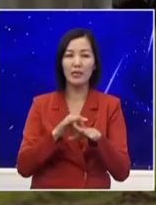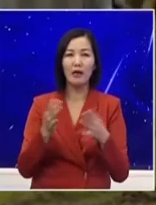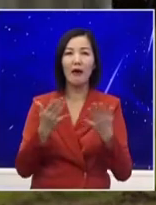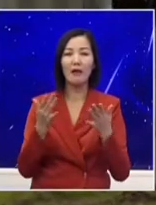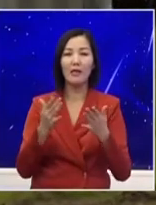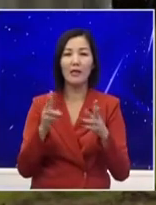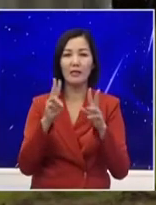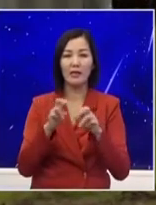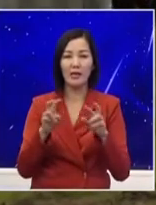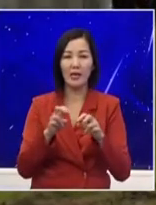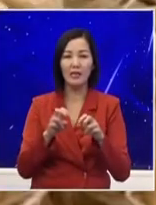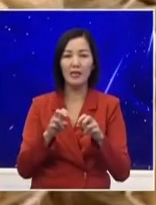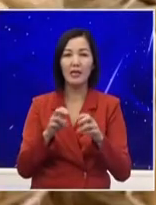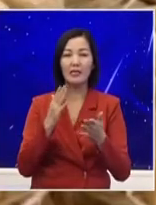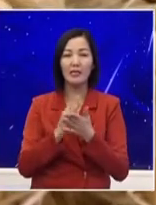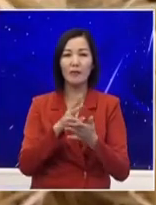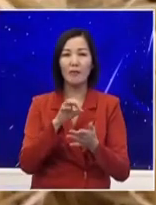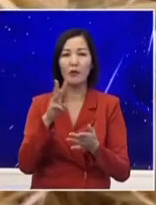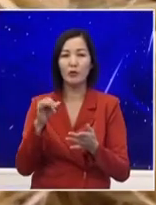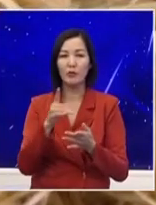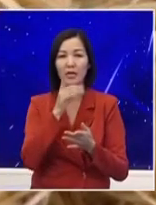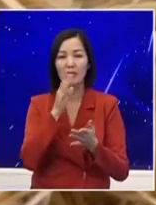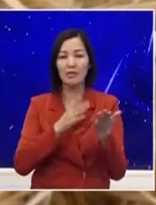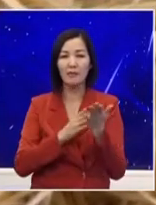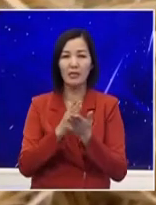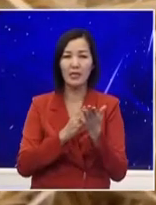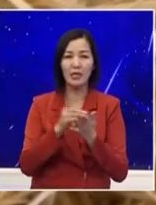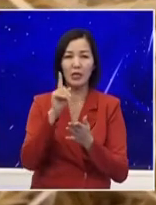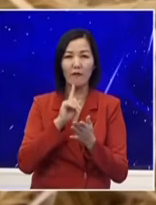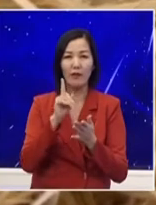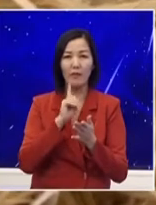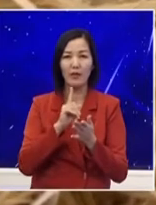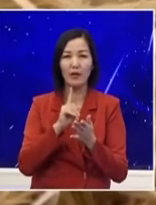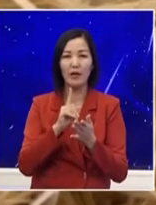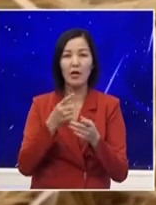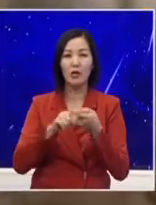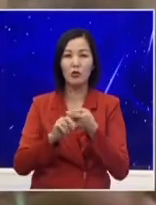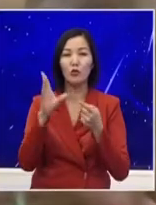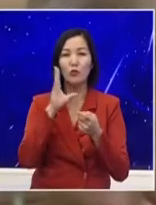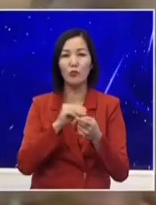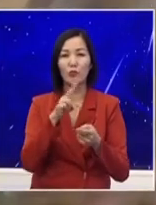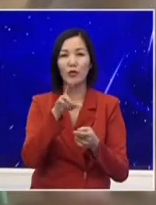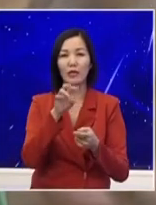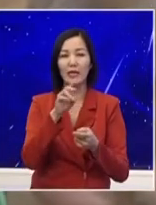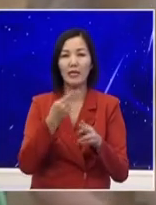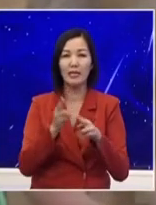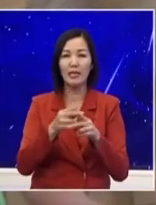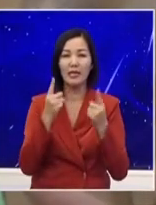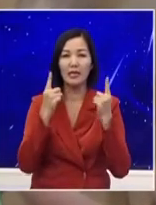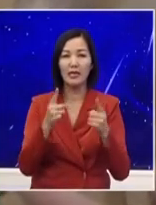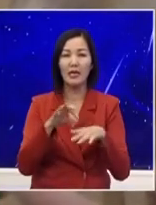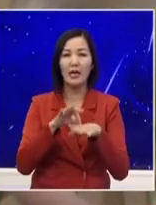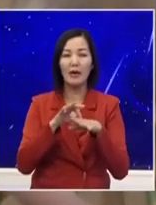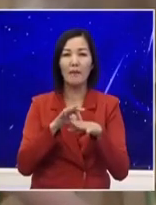тарағанын анықтап жатыр. Болжамынша, маусымда қызметкерлерді жалдау кезінде фирмаларға енуі мүмкін. Айта кетсек, Дания әлемдегі ең ірі қымбат